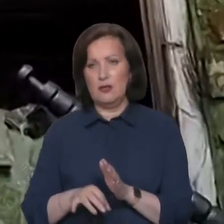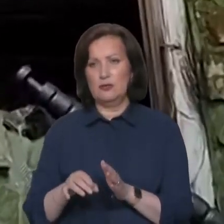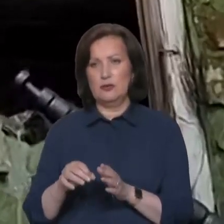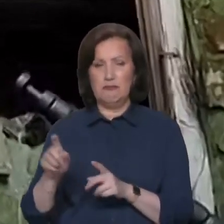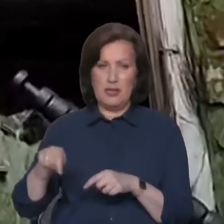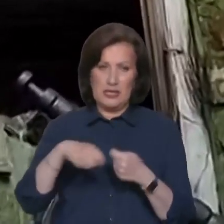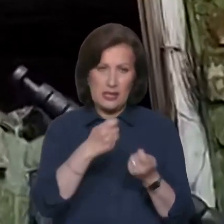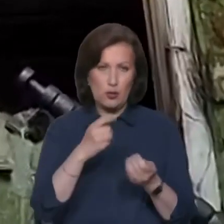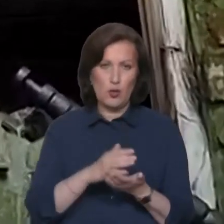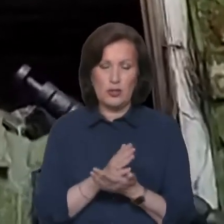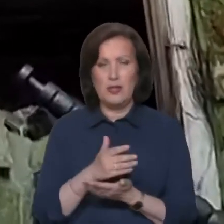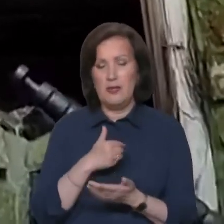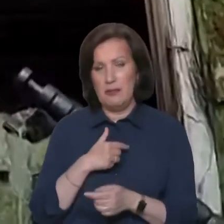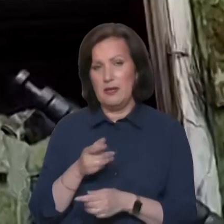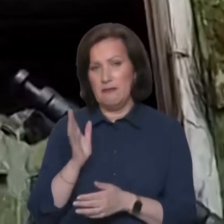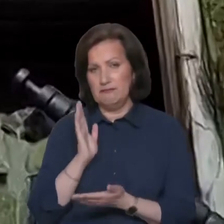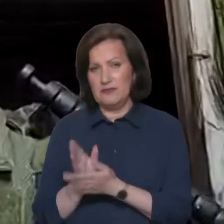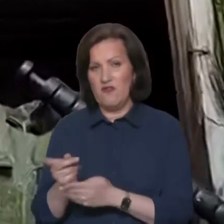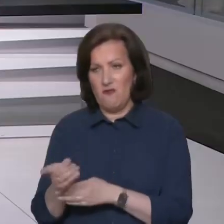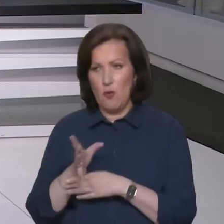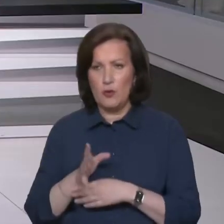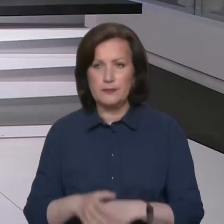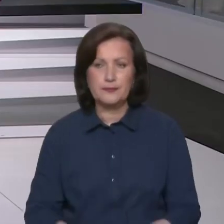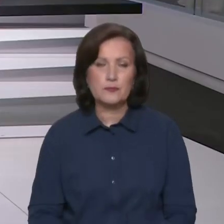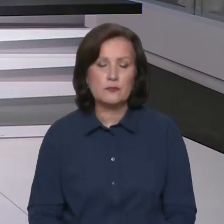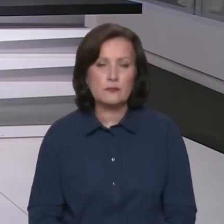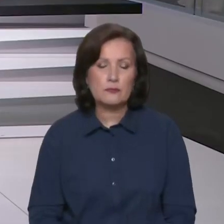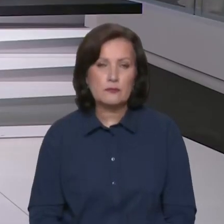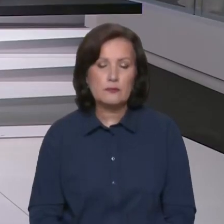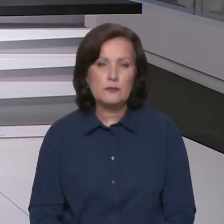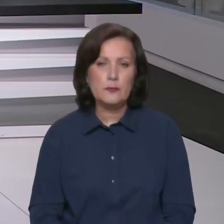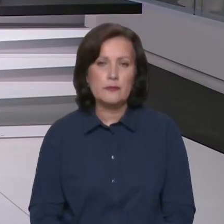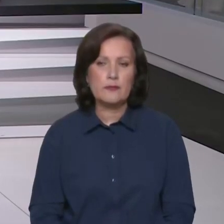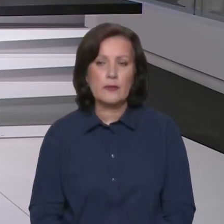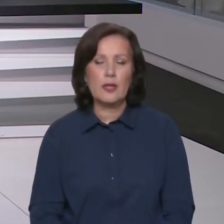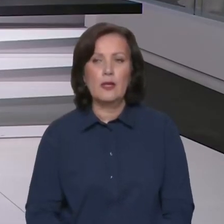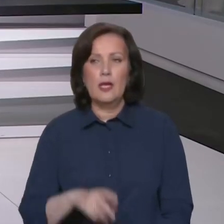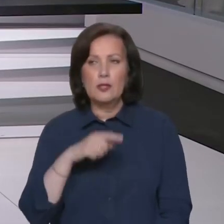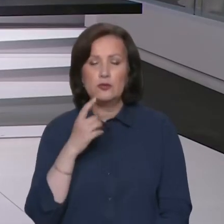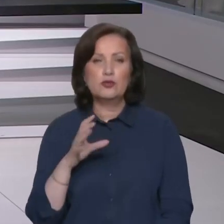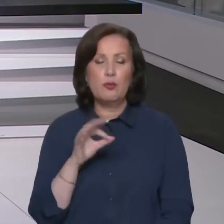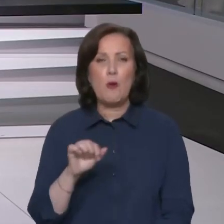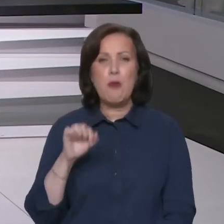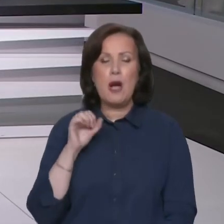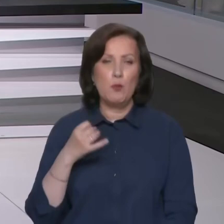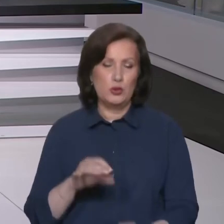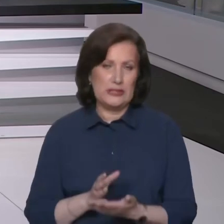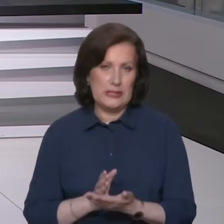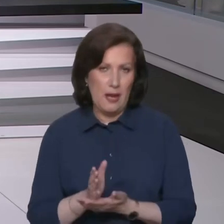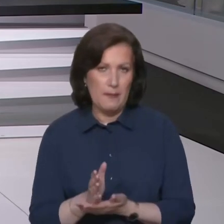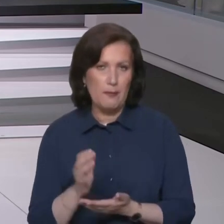кажуть, передають координати, і ми ведемо прицільний вогонь по ним. От йшлося про Бахмутський напрямок,